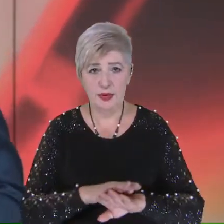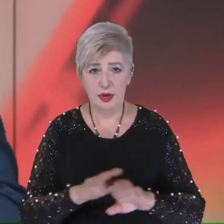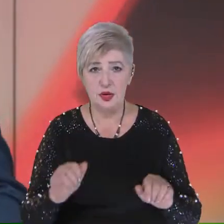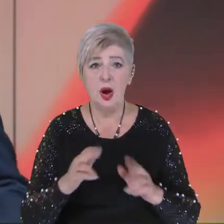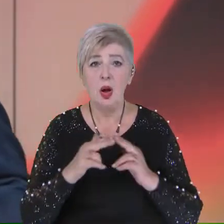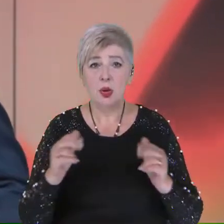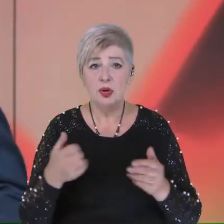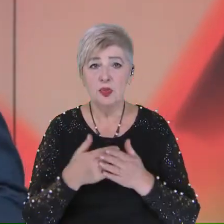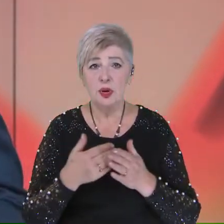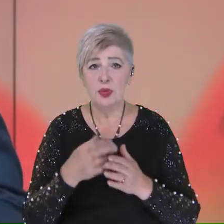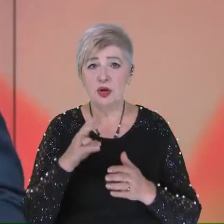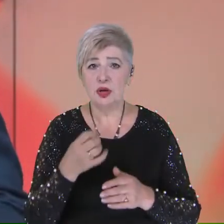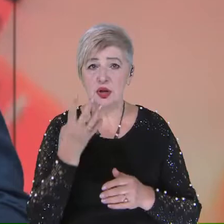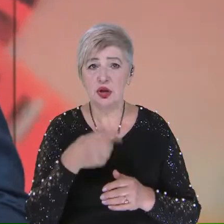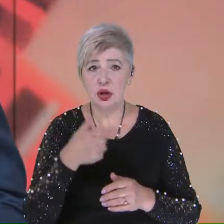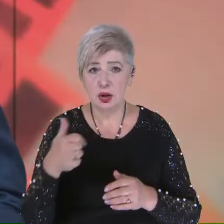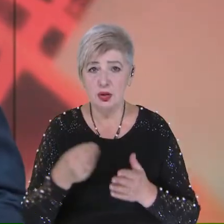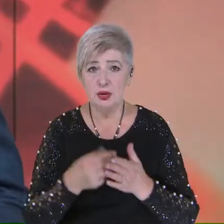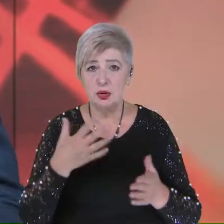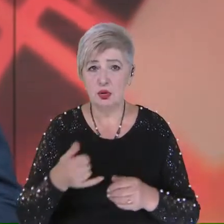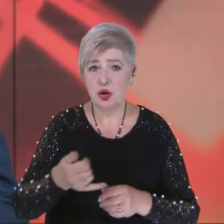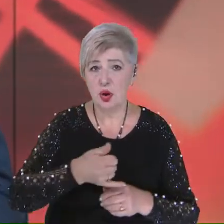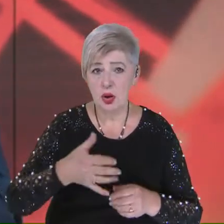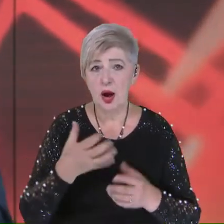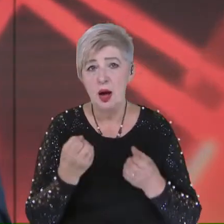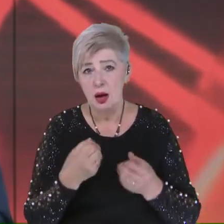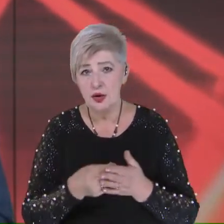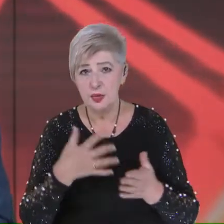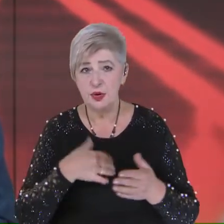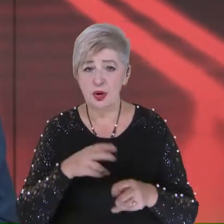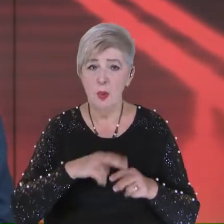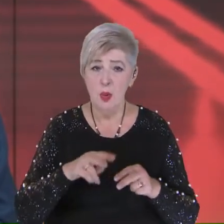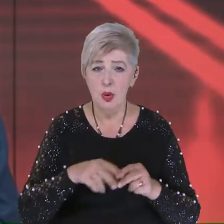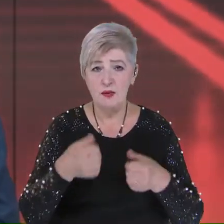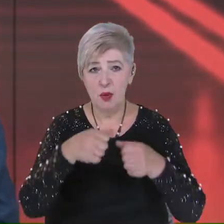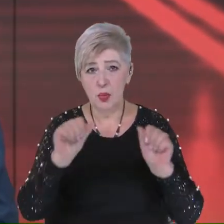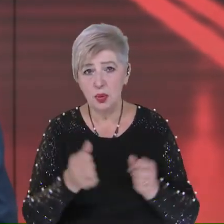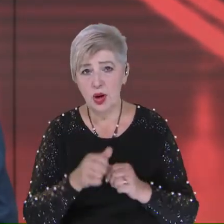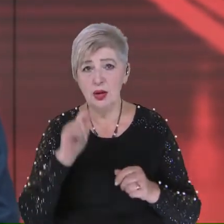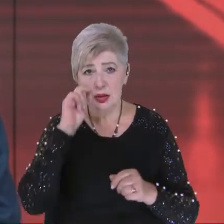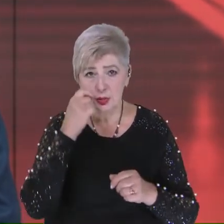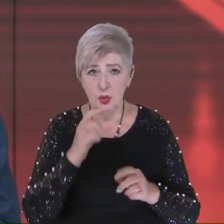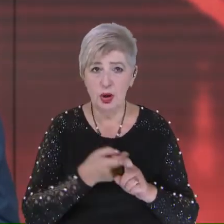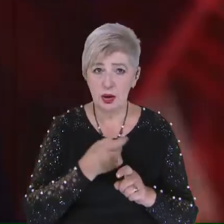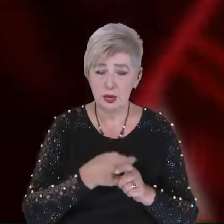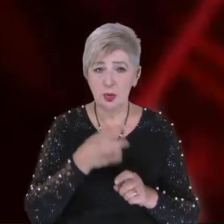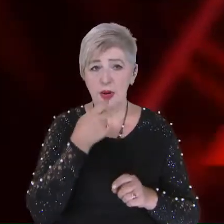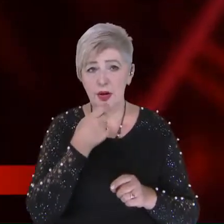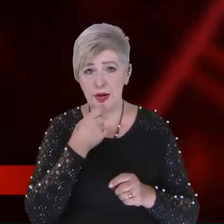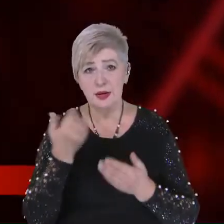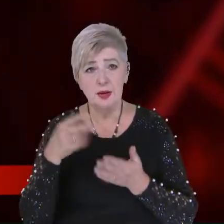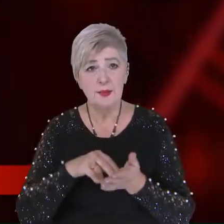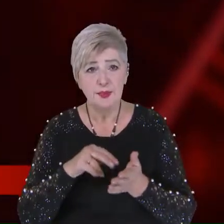У Дніпрі майже на 4 гривні здорожчала олія. А ще зросли в ціні морква, буряк, цибуля, картопля та яйця. Їхня